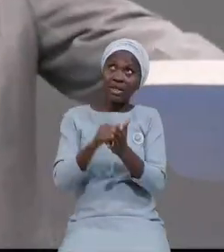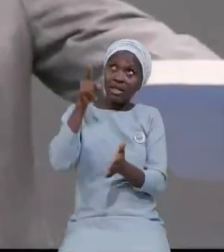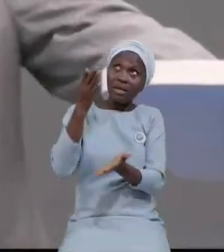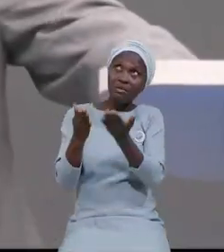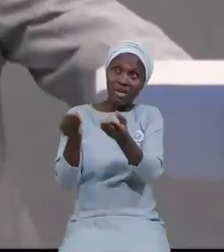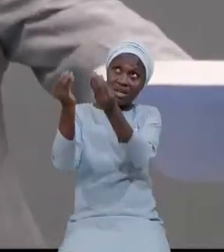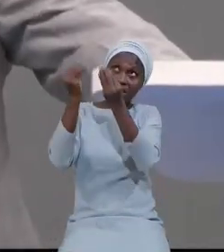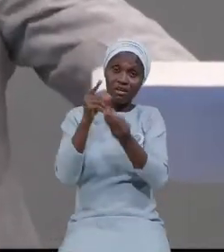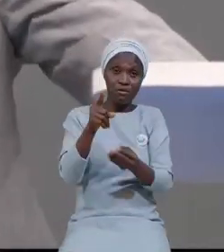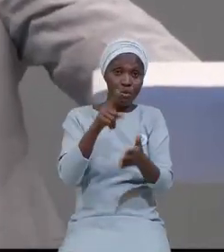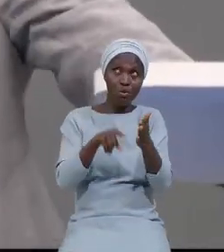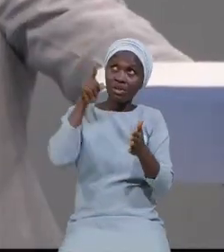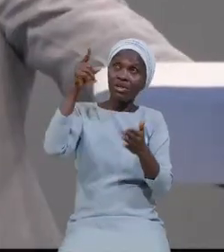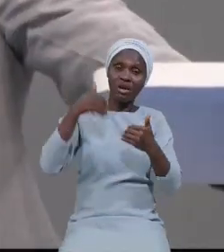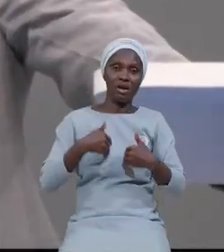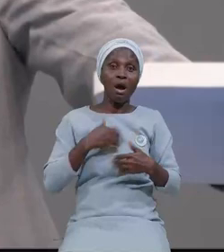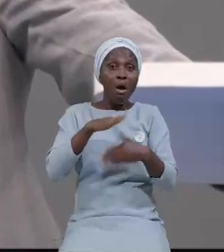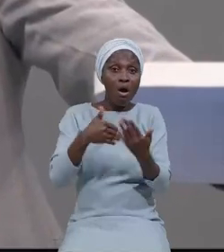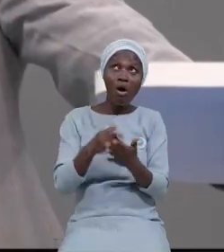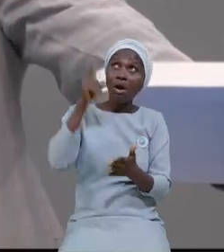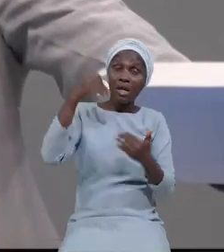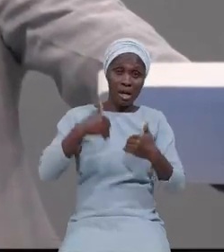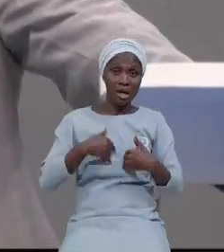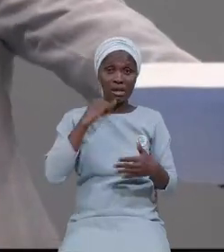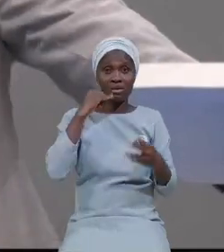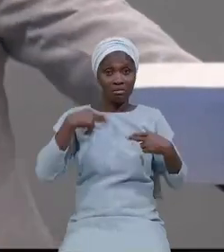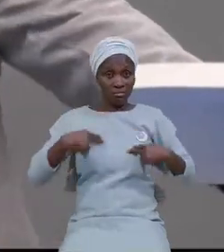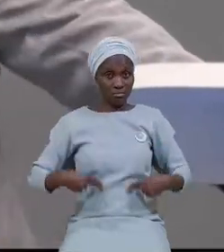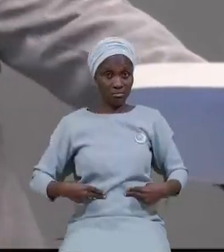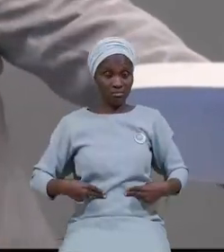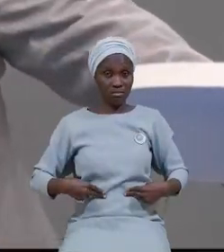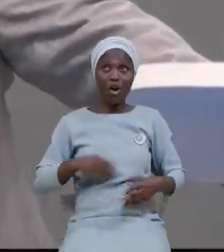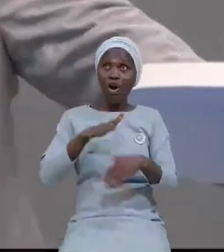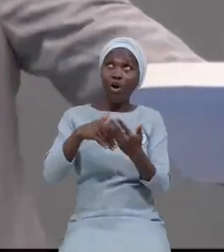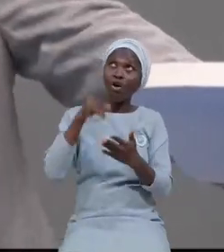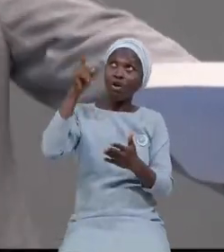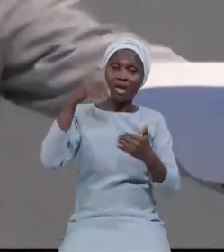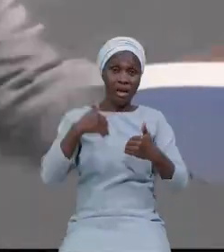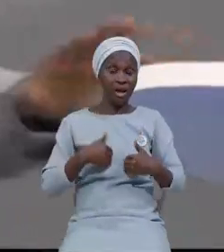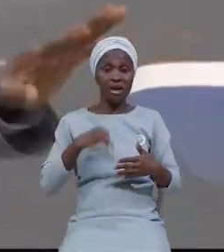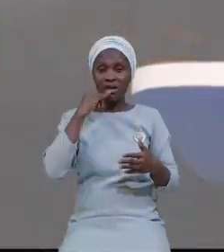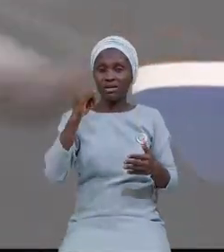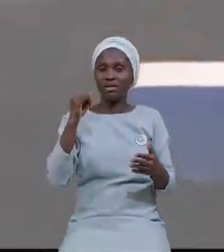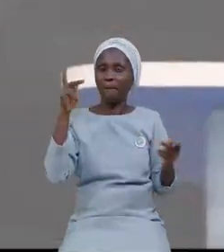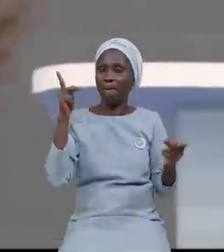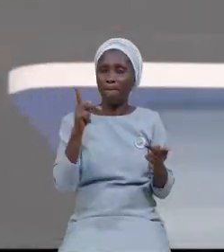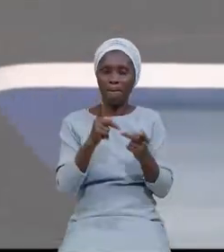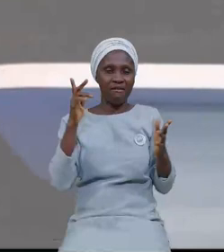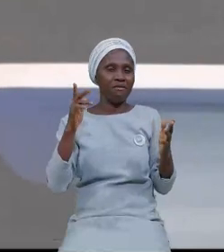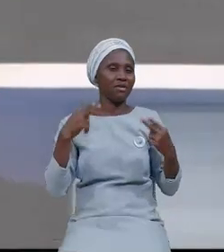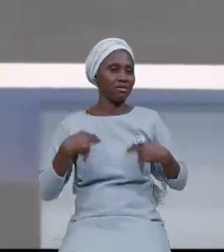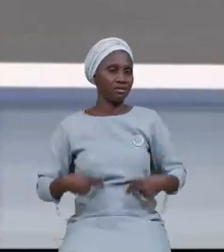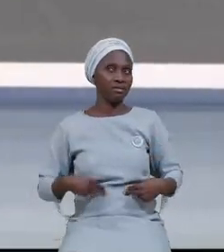donner ce qu'il avait et tout ce qu'il a c'est la bonne santé ce qu'il a c'est la santé